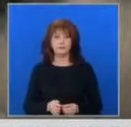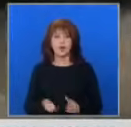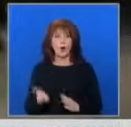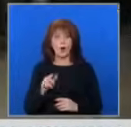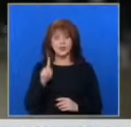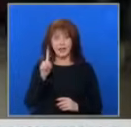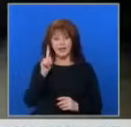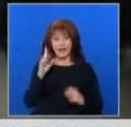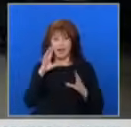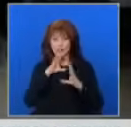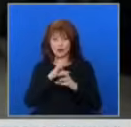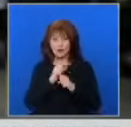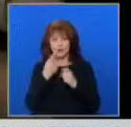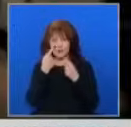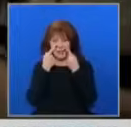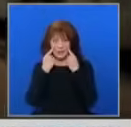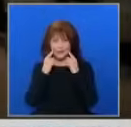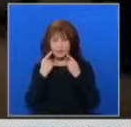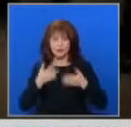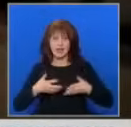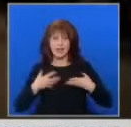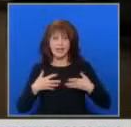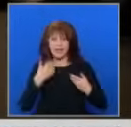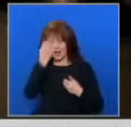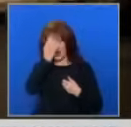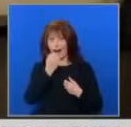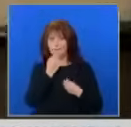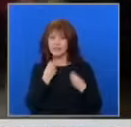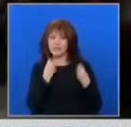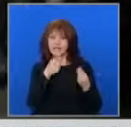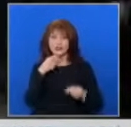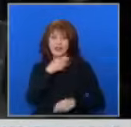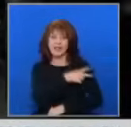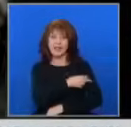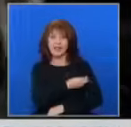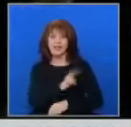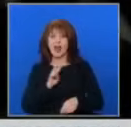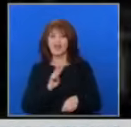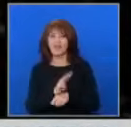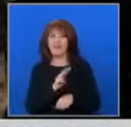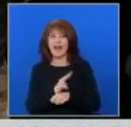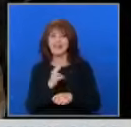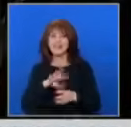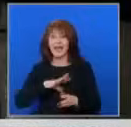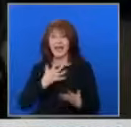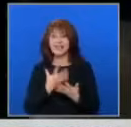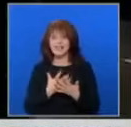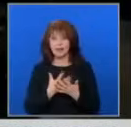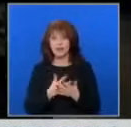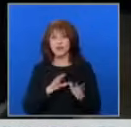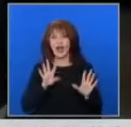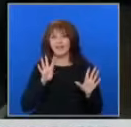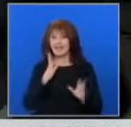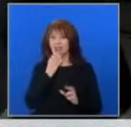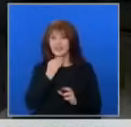Още една нощ, изпълнена със сълзи от радост. Хамас предаде на Червения кръст общо 12 заложници, 10 израелци, 9 жени,